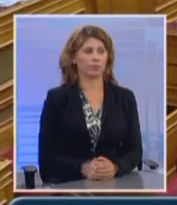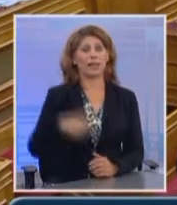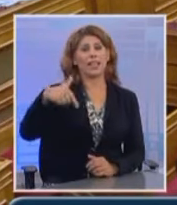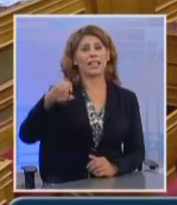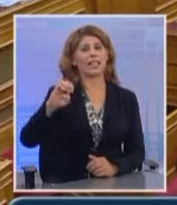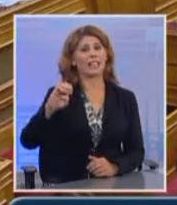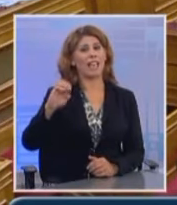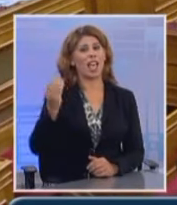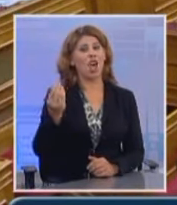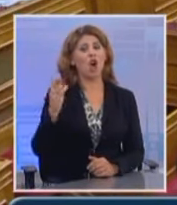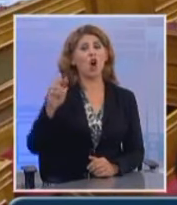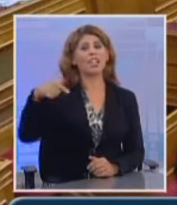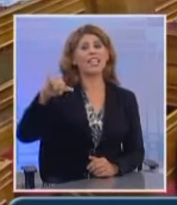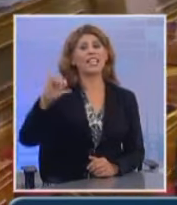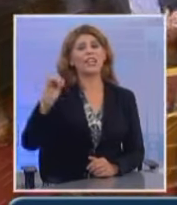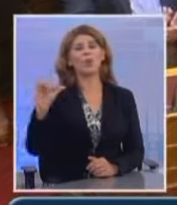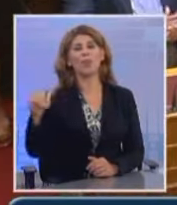Γεωργίου Γεωργία